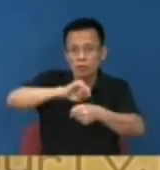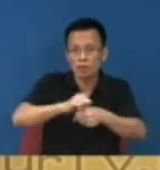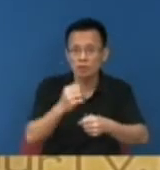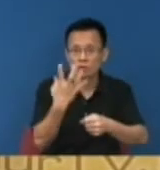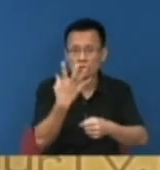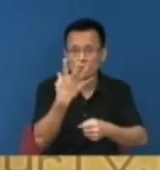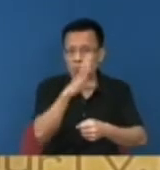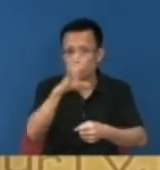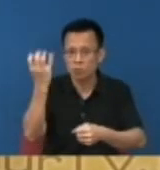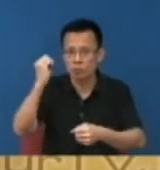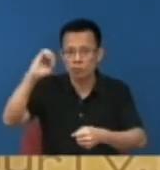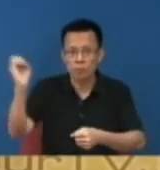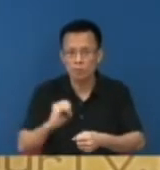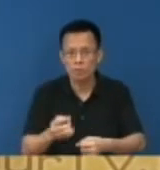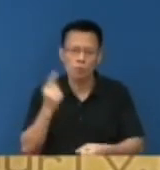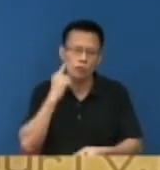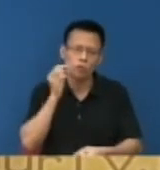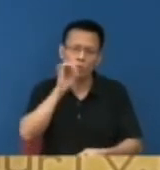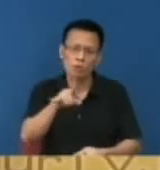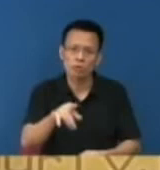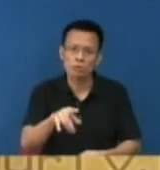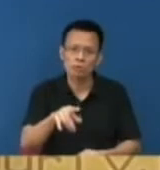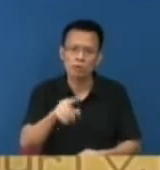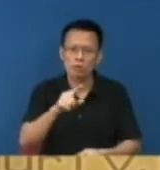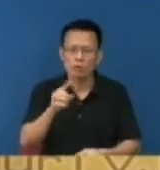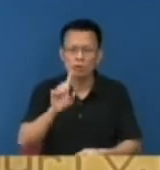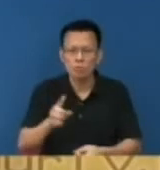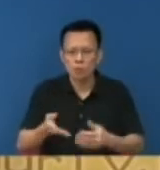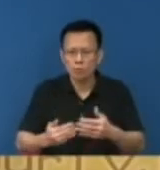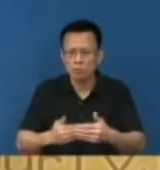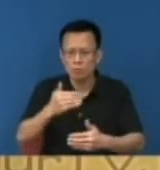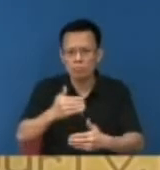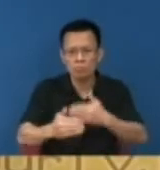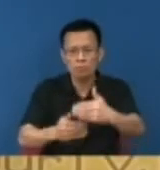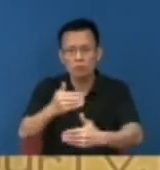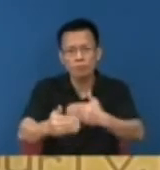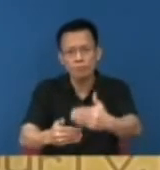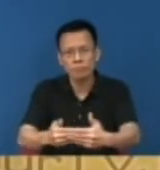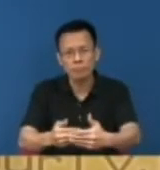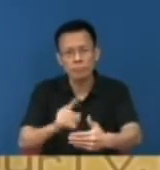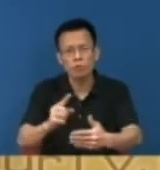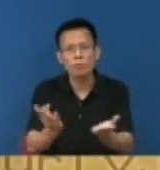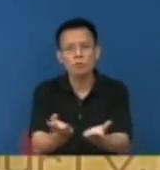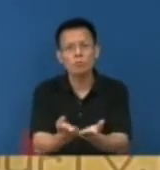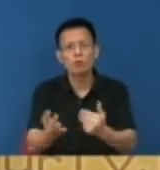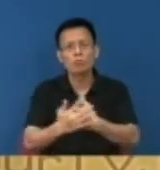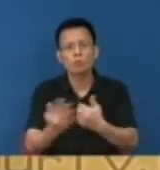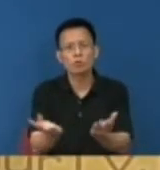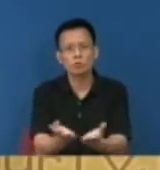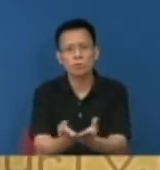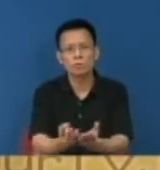問你啦，咁你點樣去循序漸進咧？你點樣保證共產黨係唔會